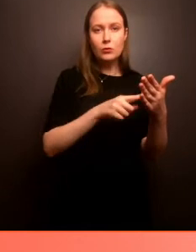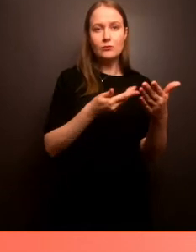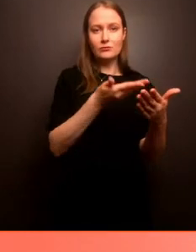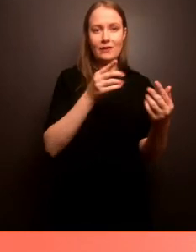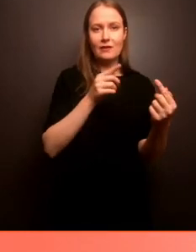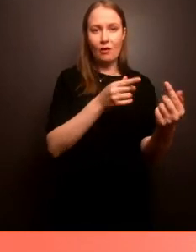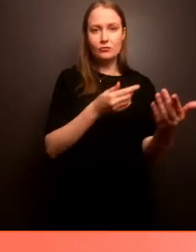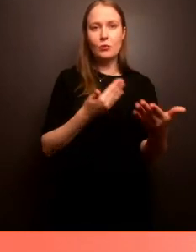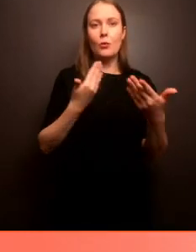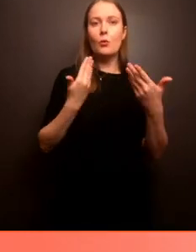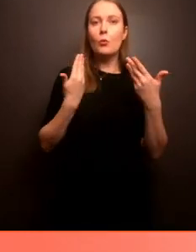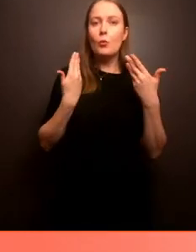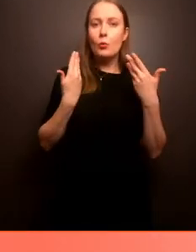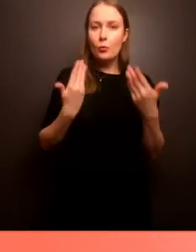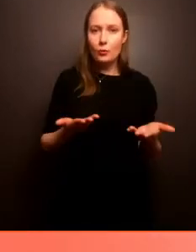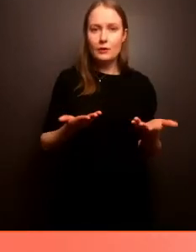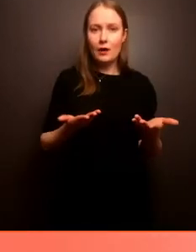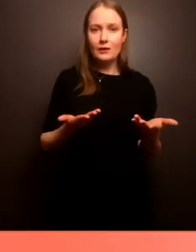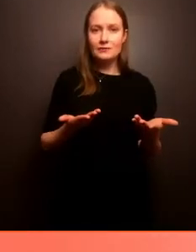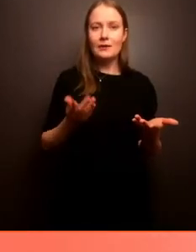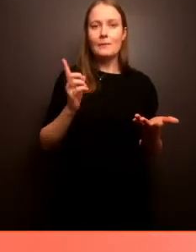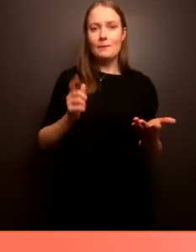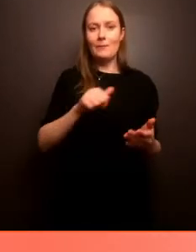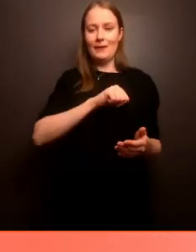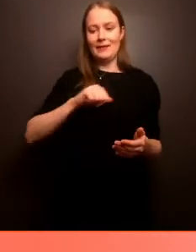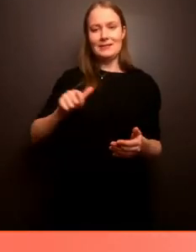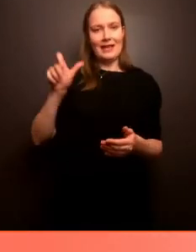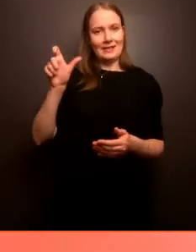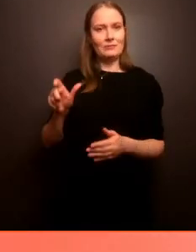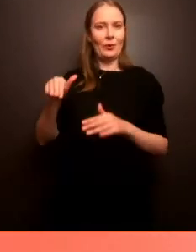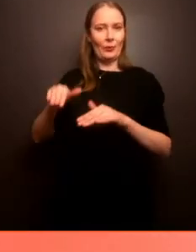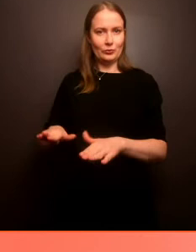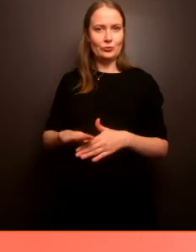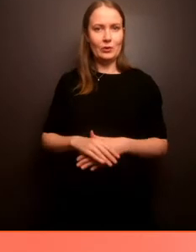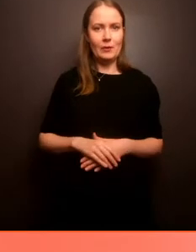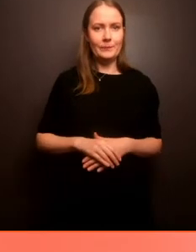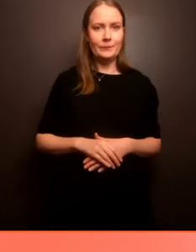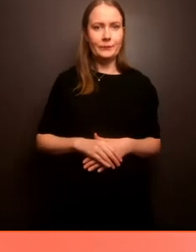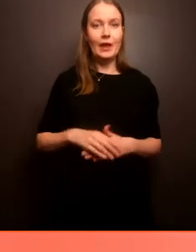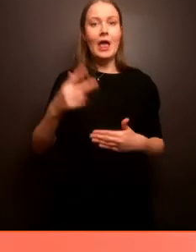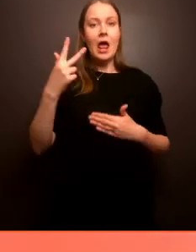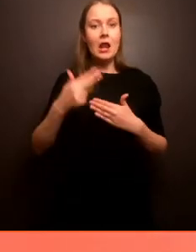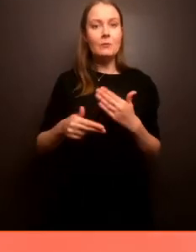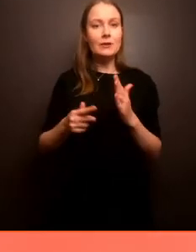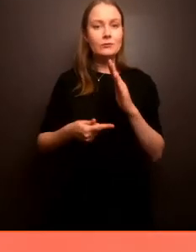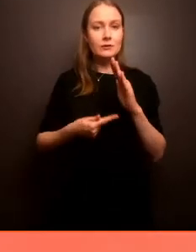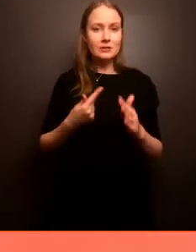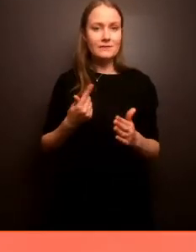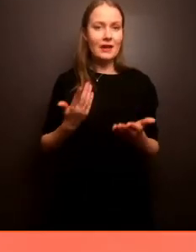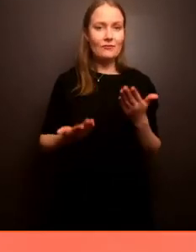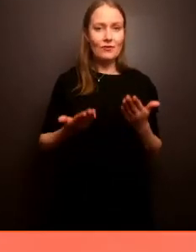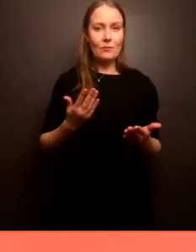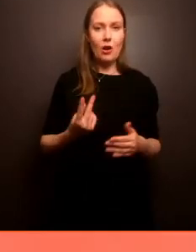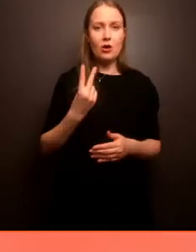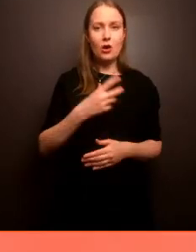See, kuidas liigub nüüd suurel määral inimese enda kätte. Ja lõpetuseks võib-olla